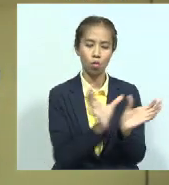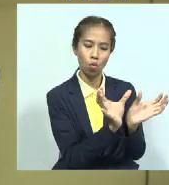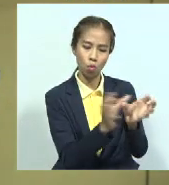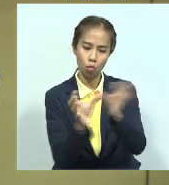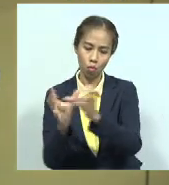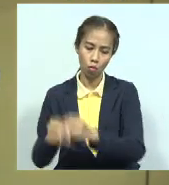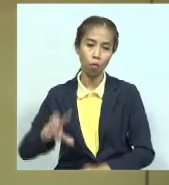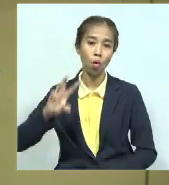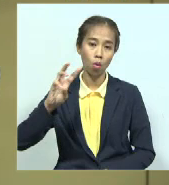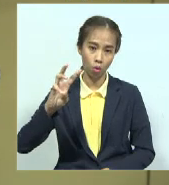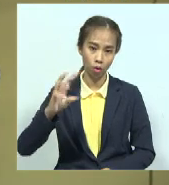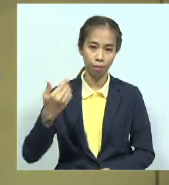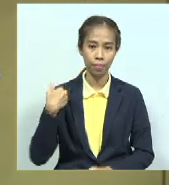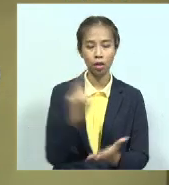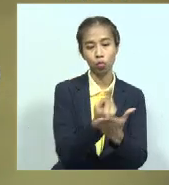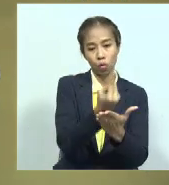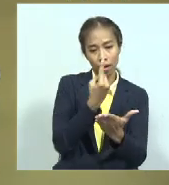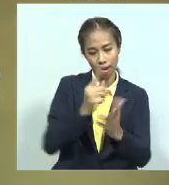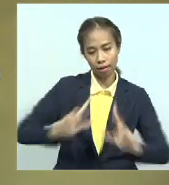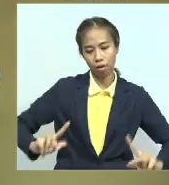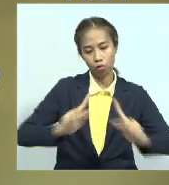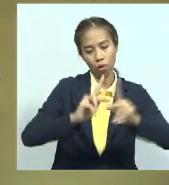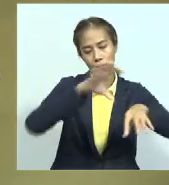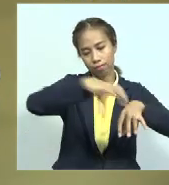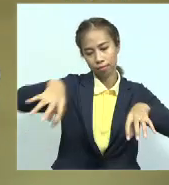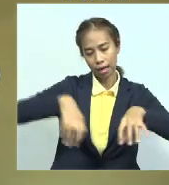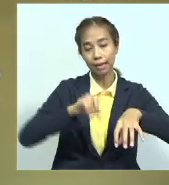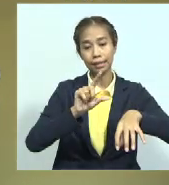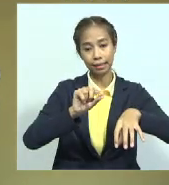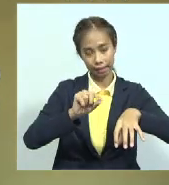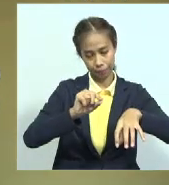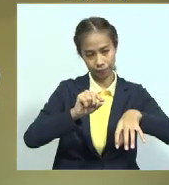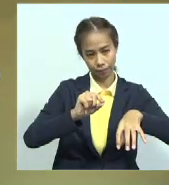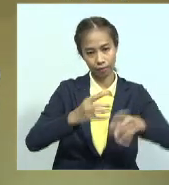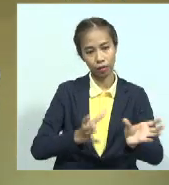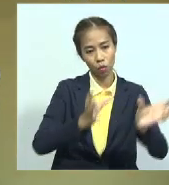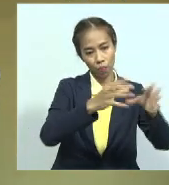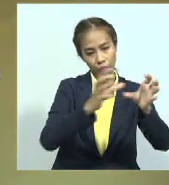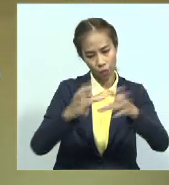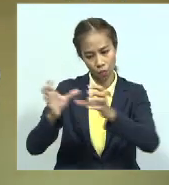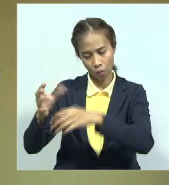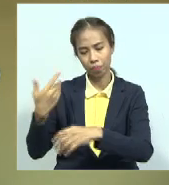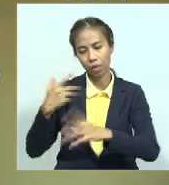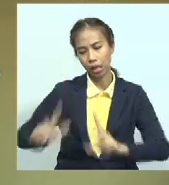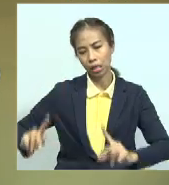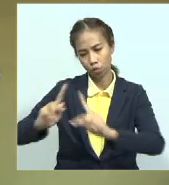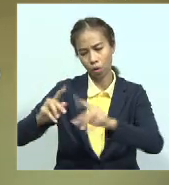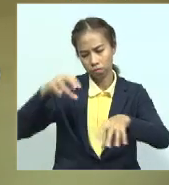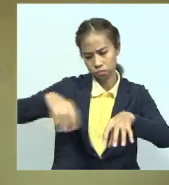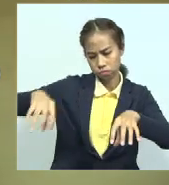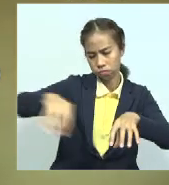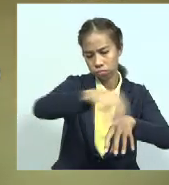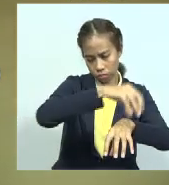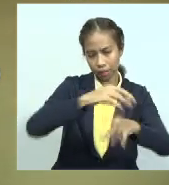ซึ่งมีตัวแทนกระทรวงทั้ง20กระทรวงเนี่ยกระจายไปอยู่ในแต่ละชุดบางชุดก็จะมีหลายกระทรวงบางกระทรวงไปอยู่ในหลายชุด